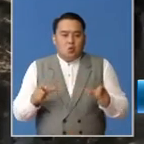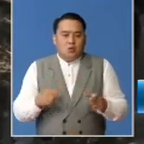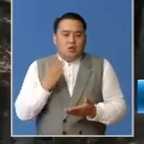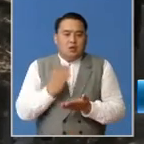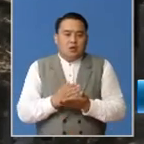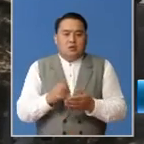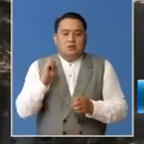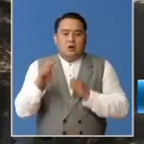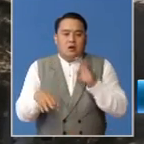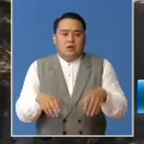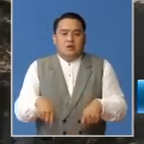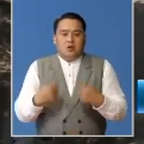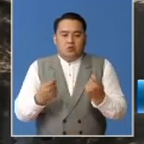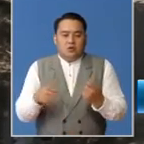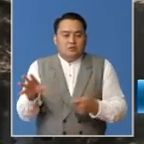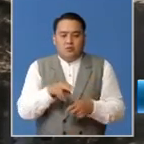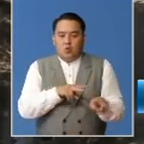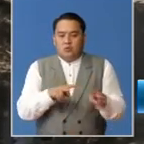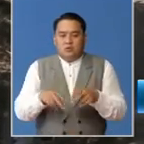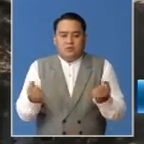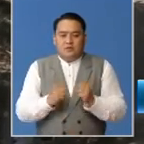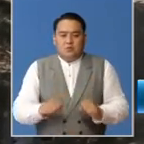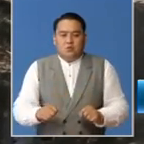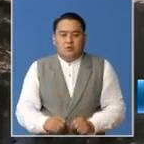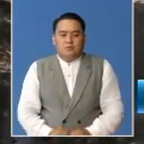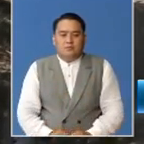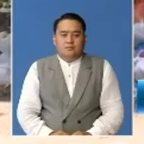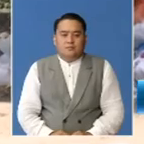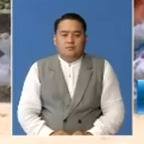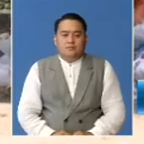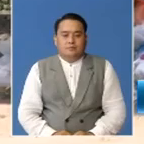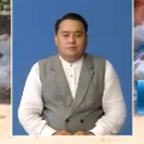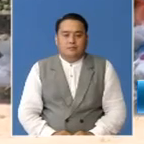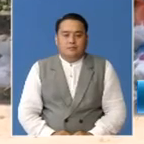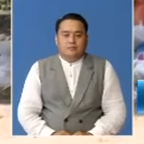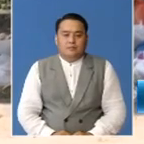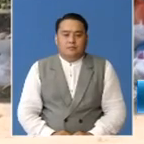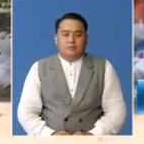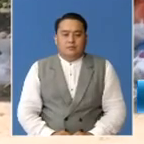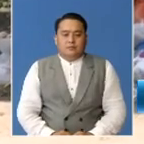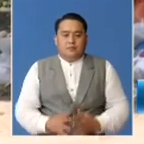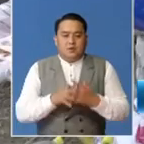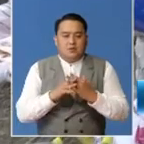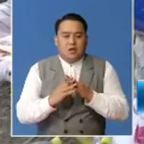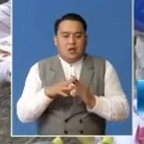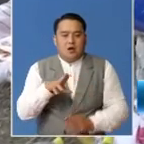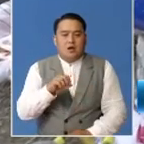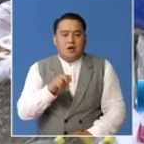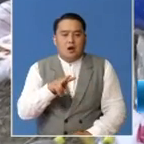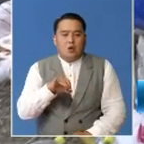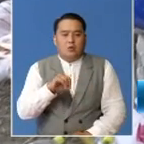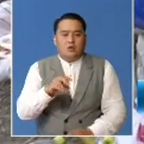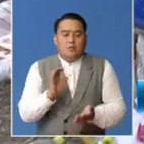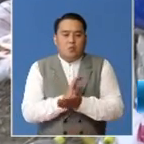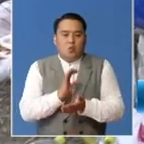же находятся те, кто нарушает порядок. За всеми уследить ведь невозможно. Село Кыргаулда. Местное руководство уверяет, что